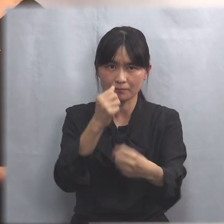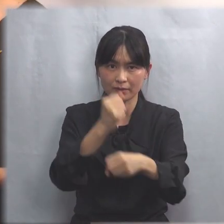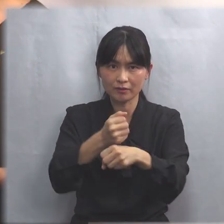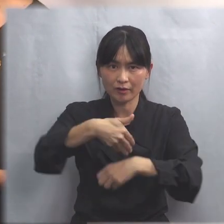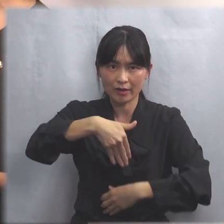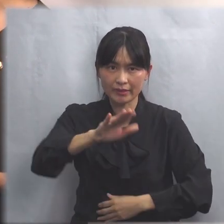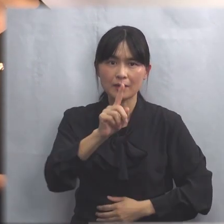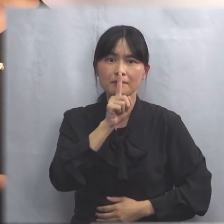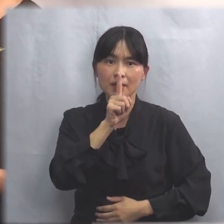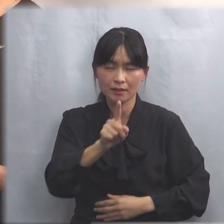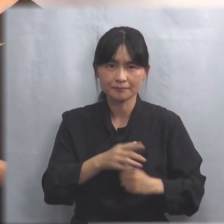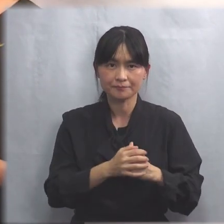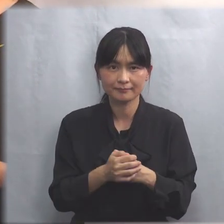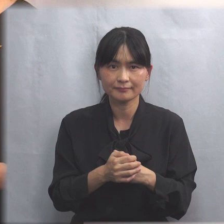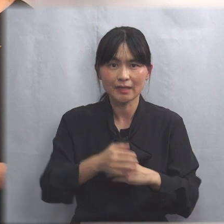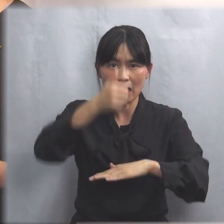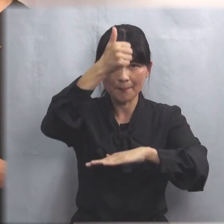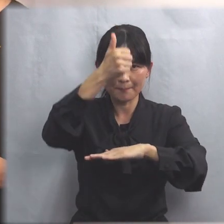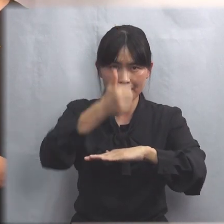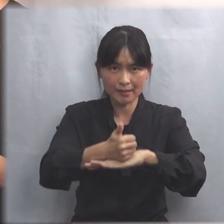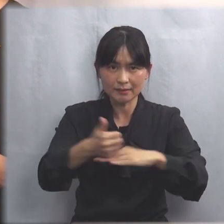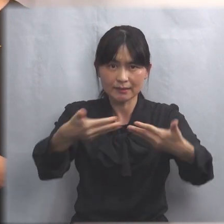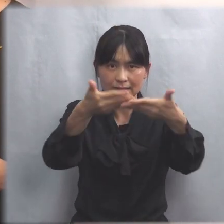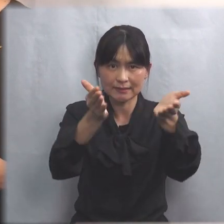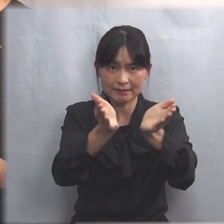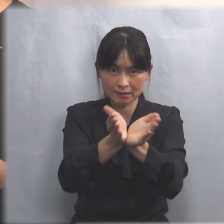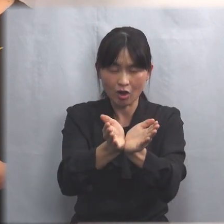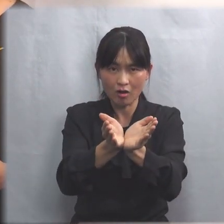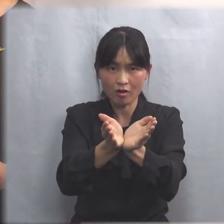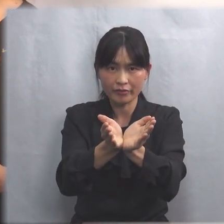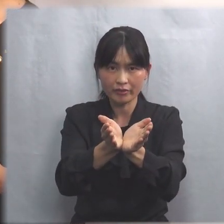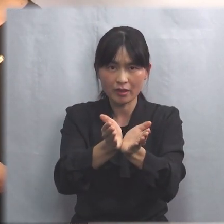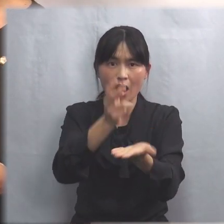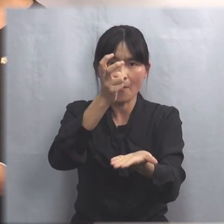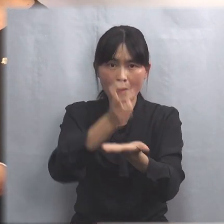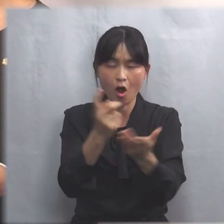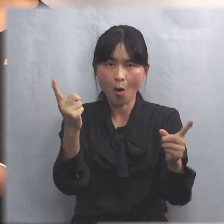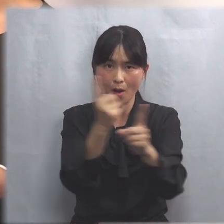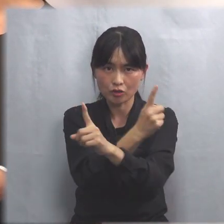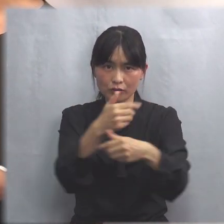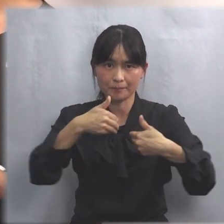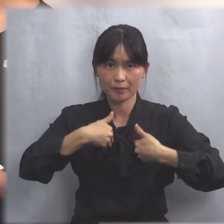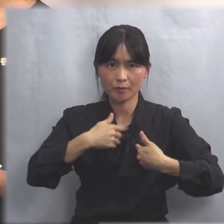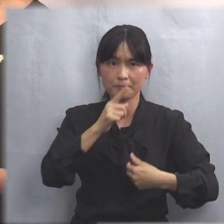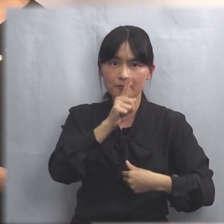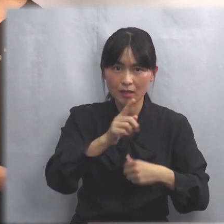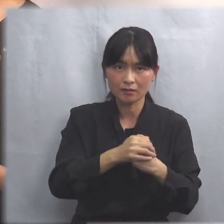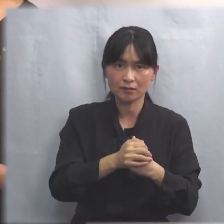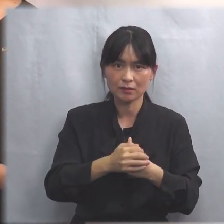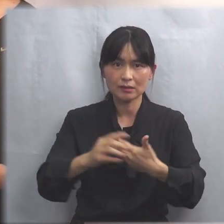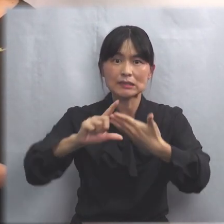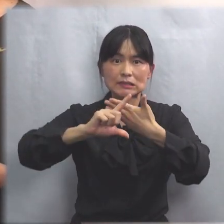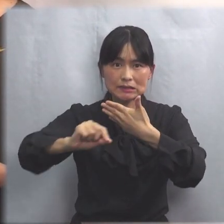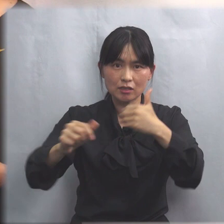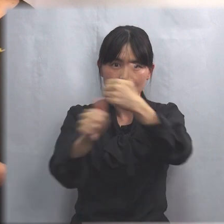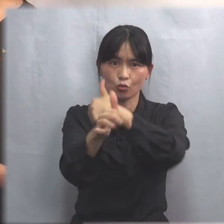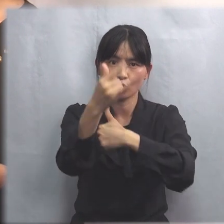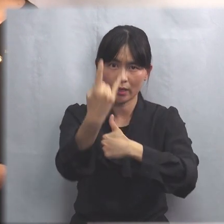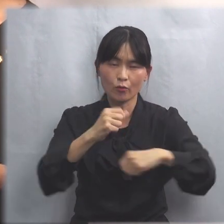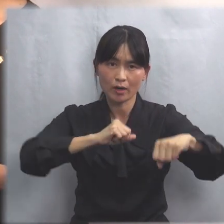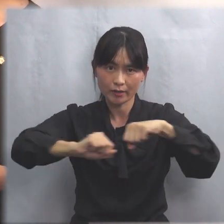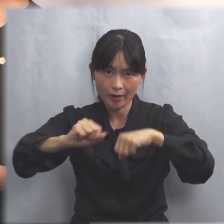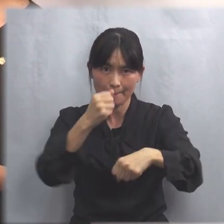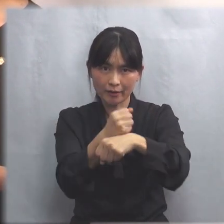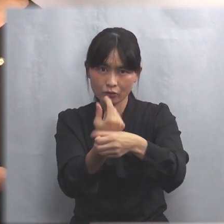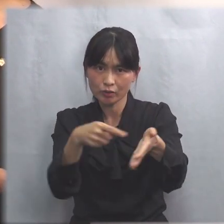연다라고 하는 계획입니다. 끝으로 정당법을 개정해야 한다는 제안 또한 포함하였습니다. 지역위원회를 활성화할 수